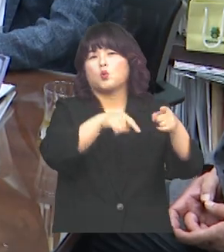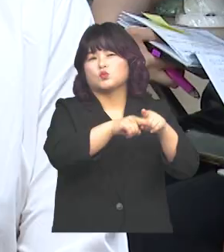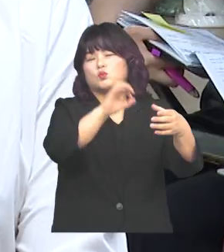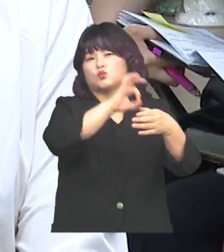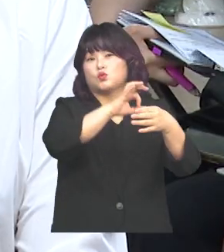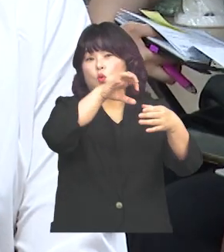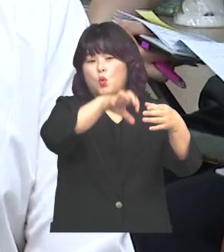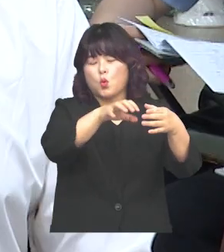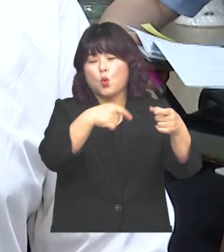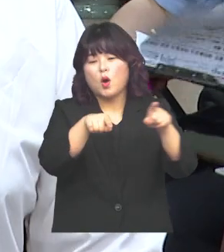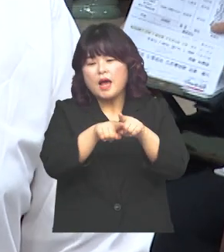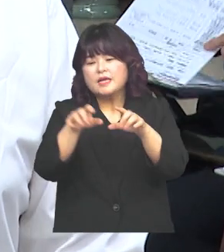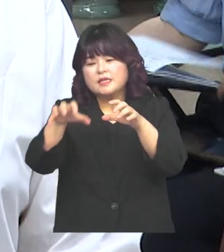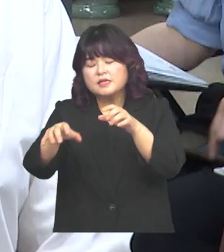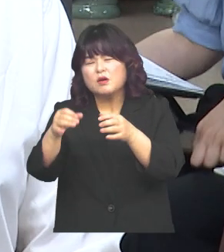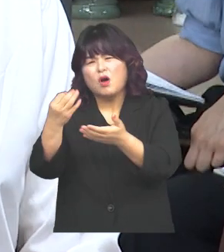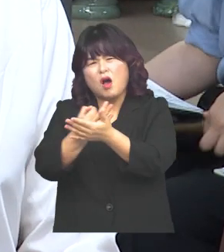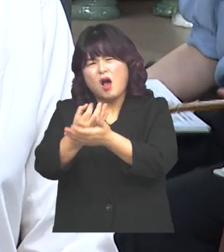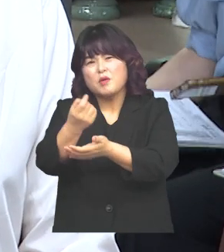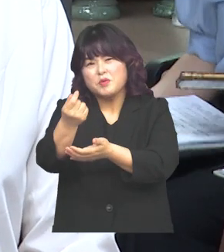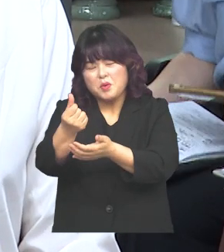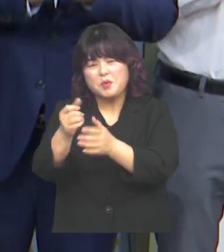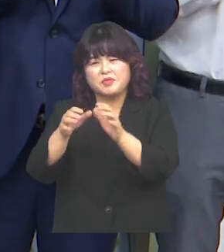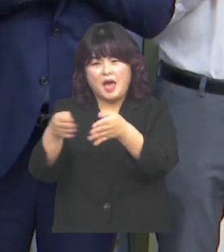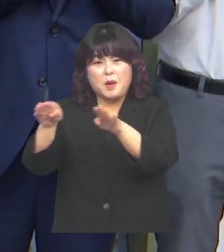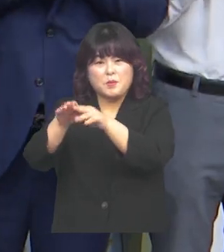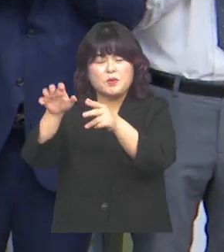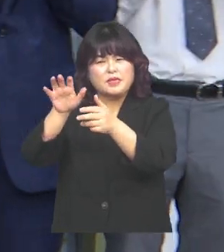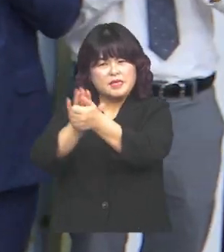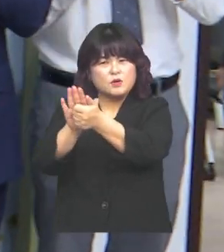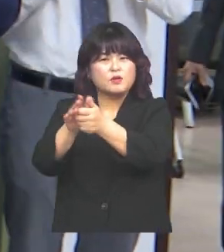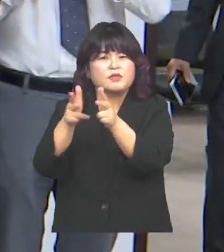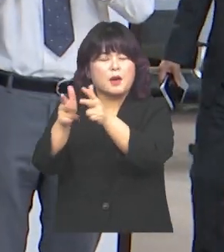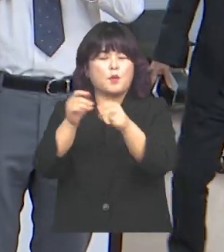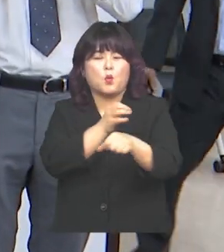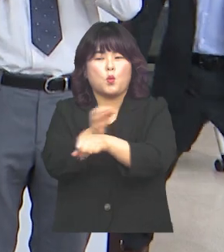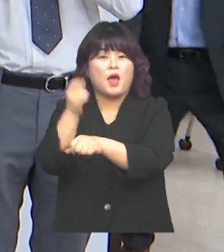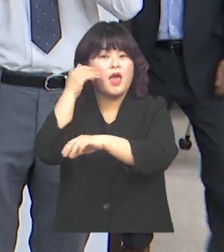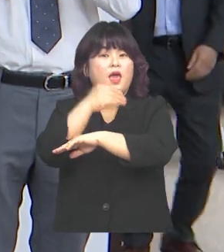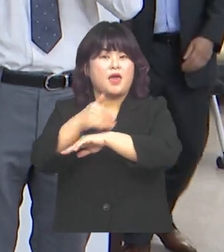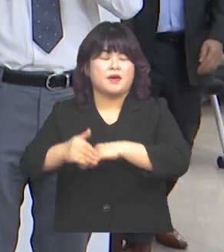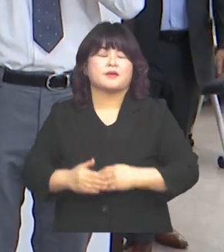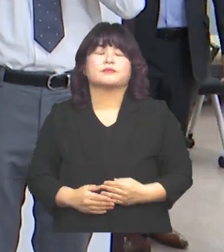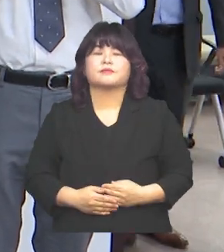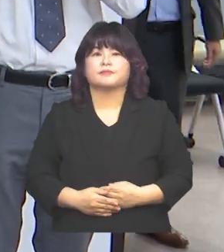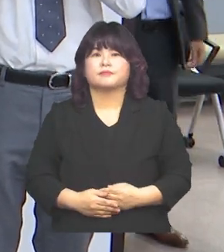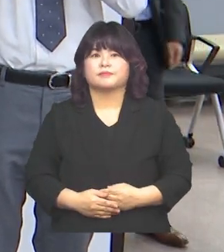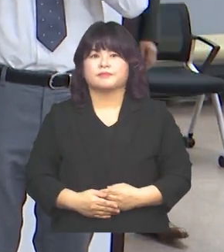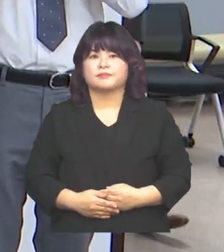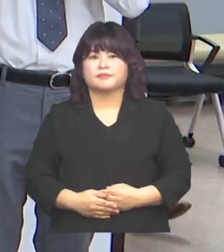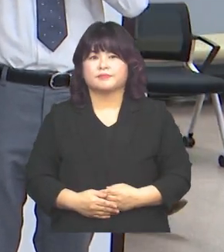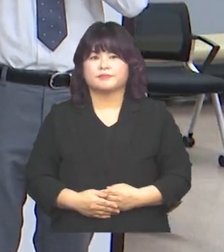경기사회복지공동모금회를 통해 지역 내 저소득 가구와 사회복지시설 지원 사업에 사용될 예정입니다.